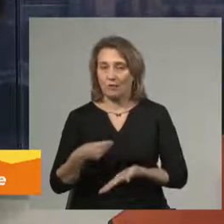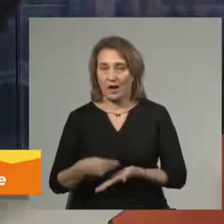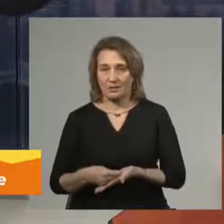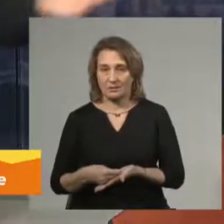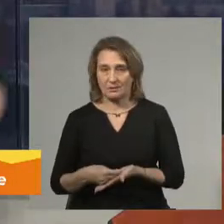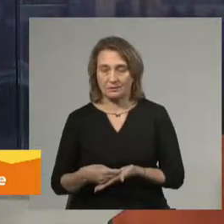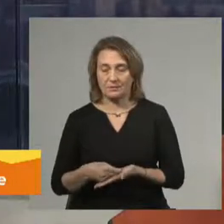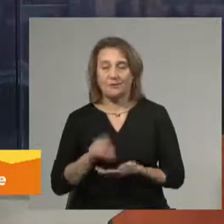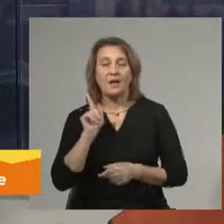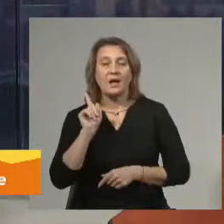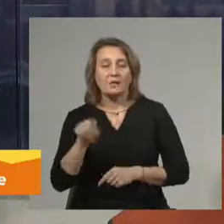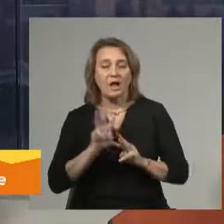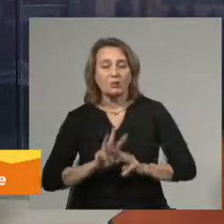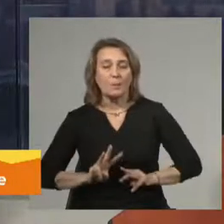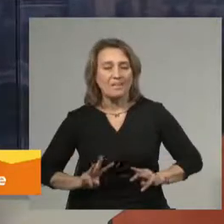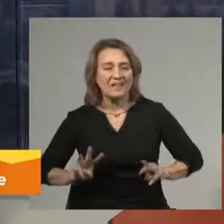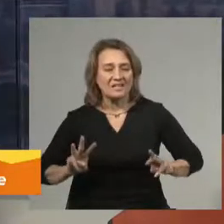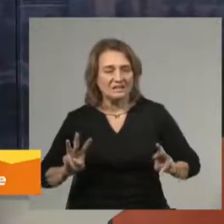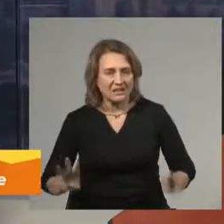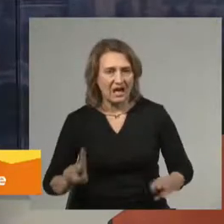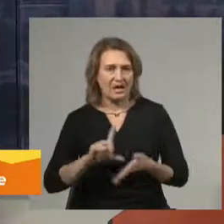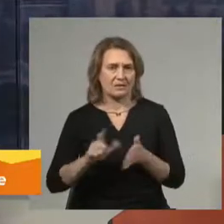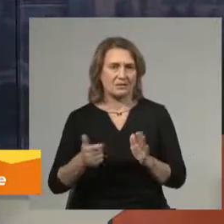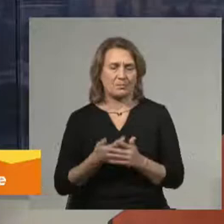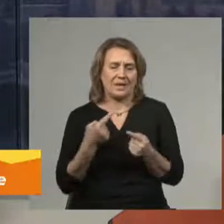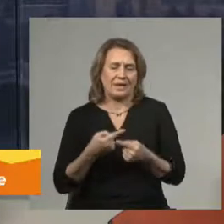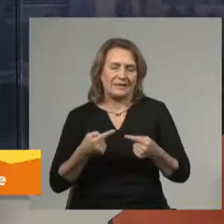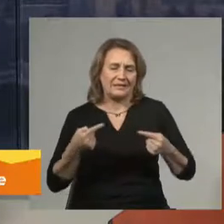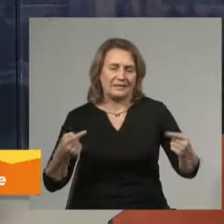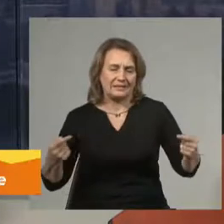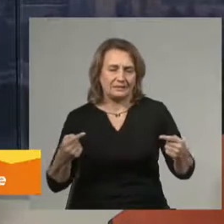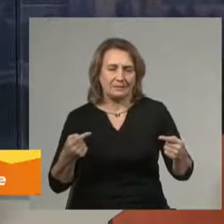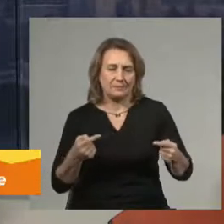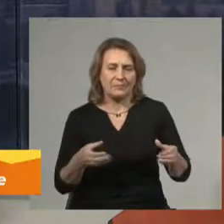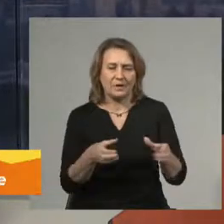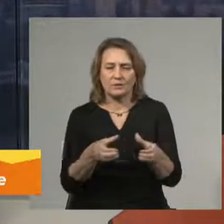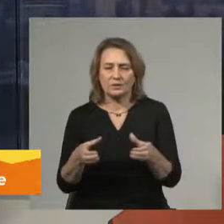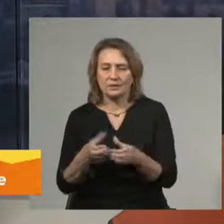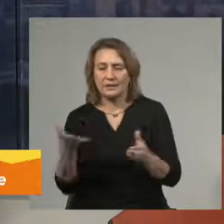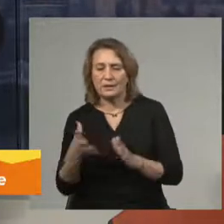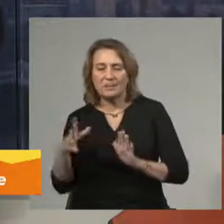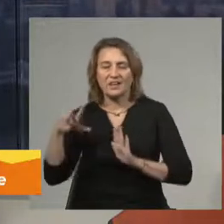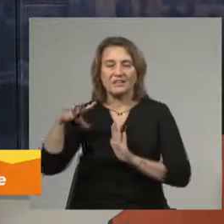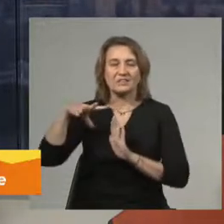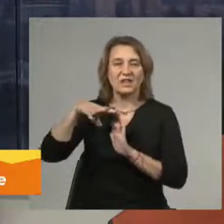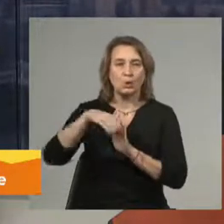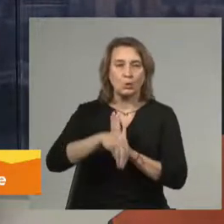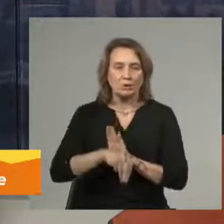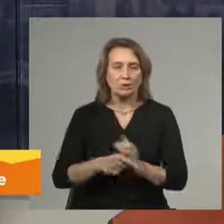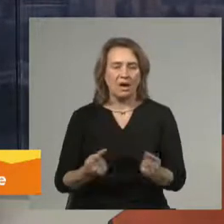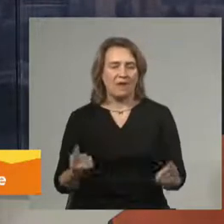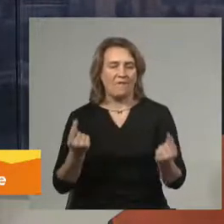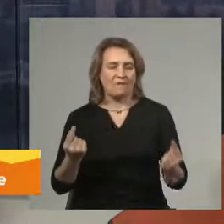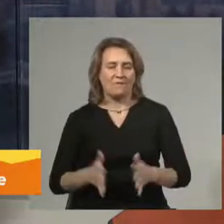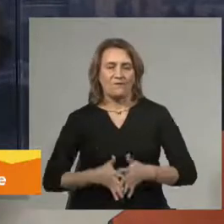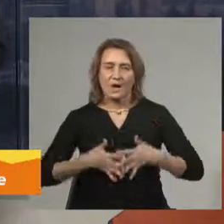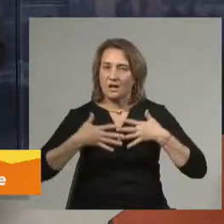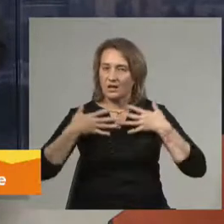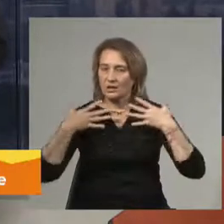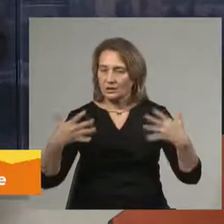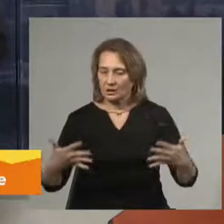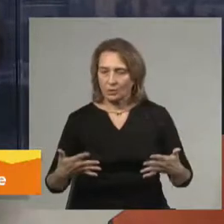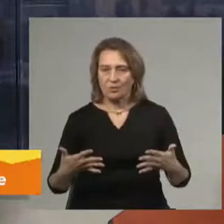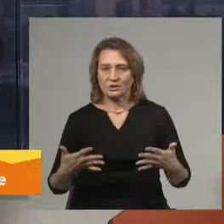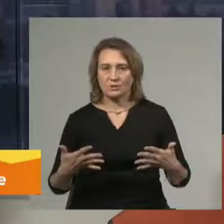також міністерствам і різним стейкхолдерам, які були залучені до всього цього великого і масштабного